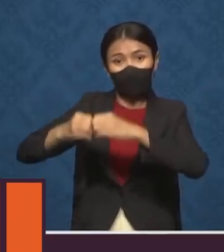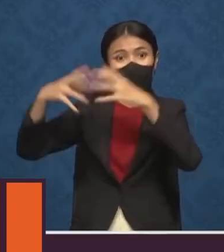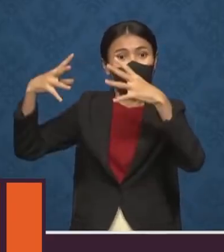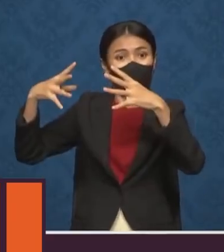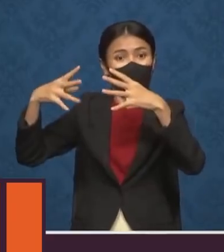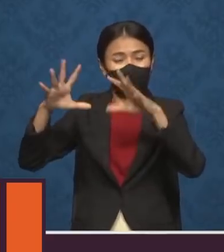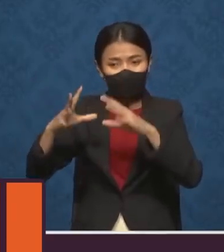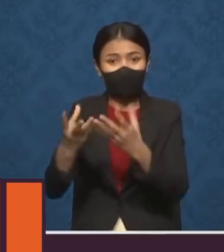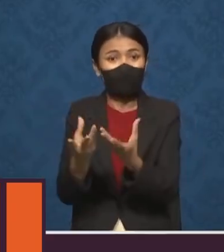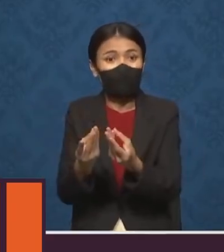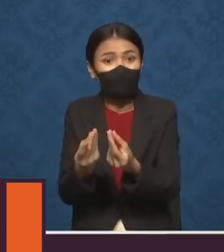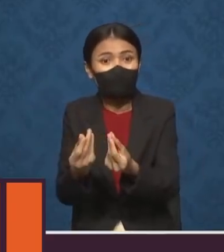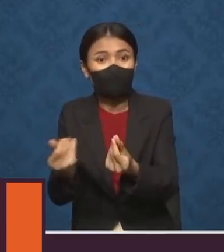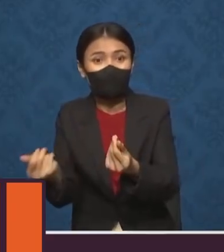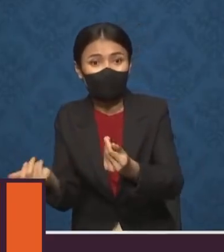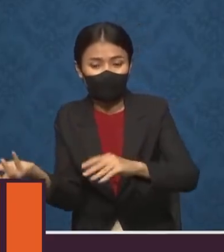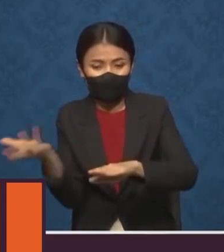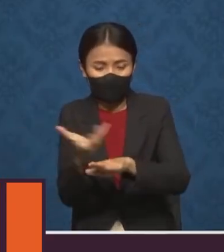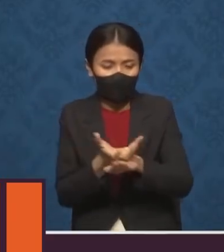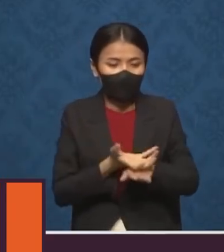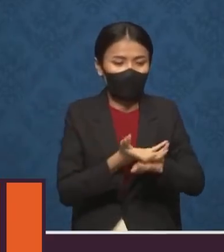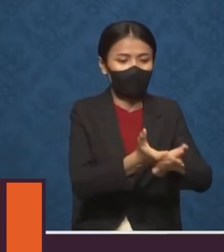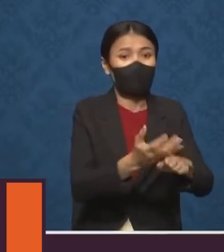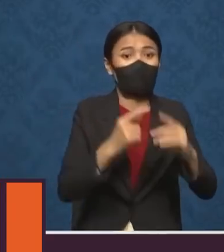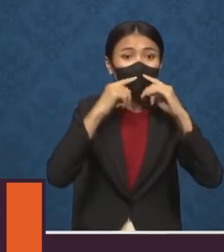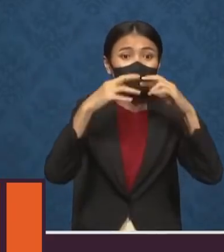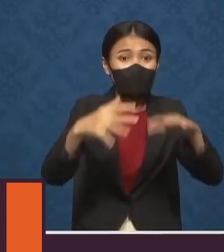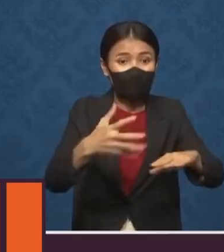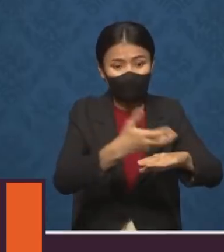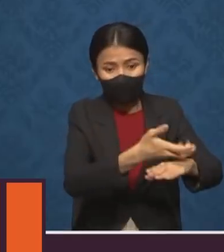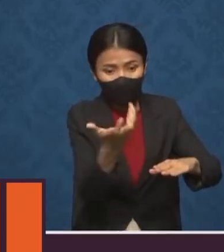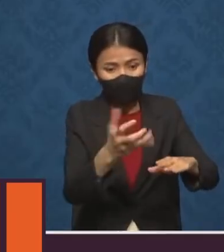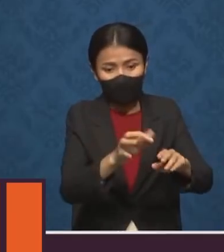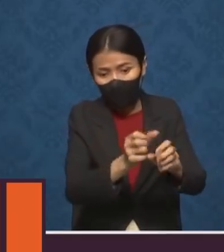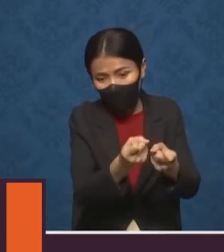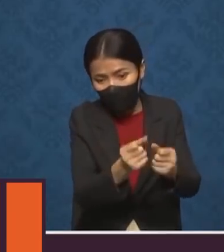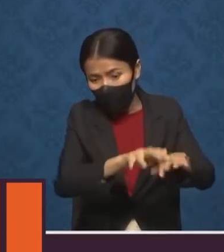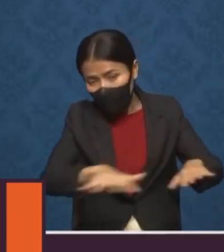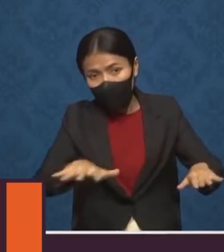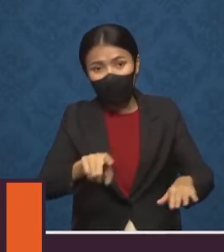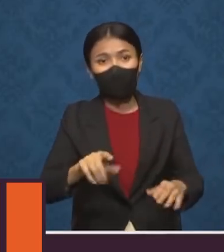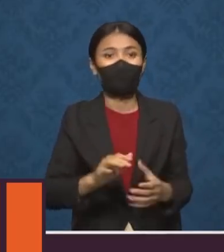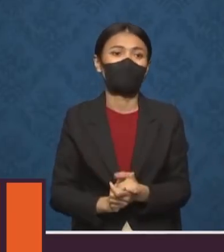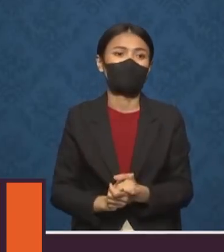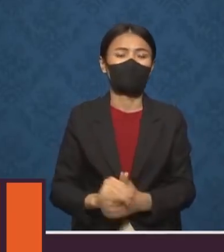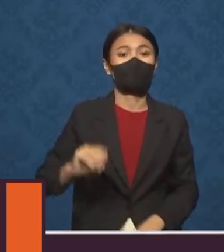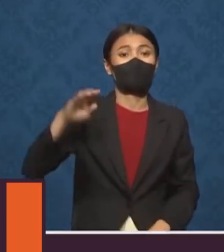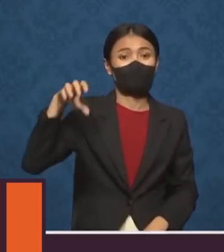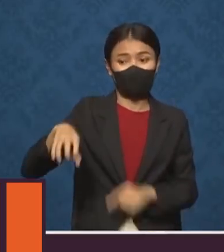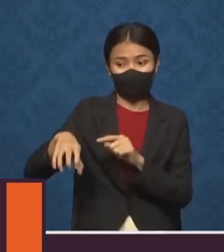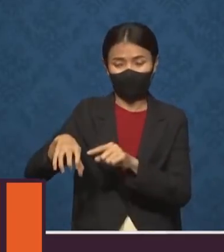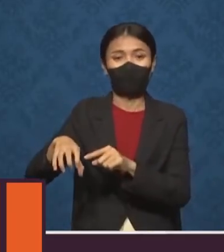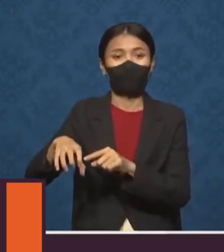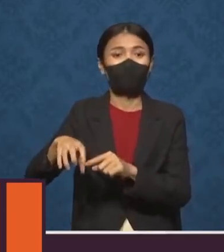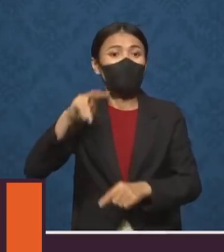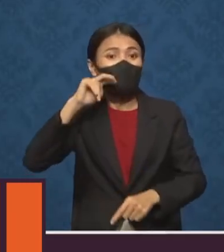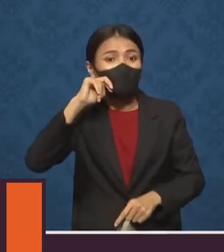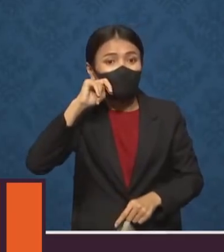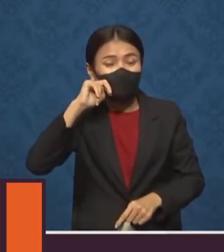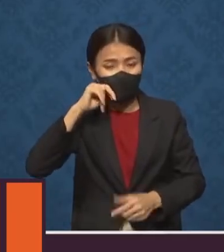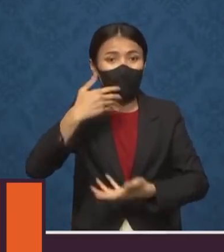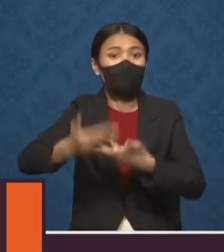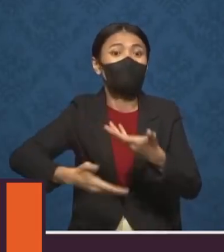เราได้เห็นกลุ่มในชุนแค่บางกลุ่มที่ได้สัมปทานจากการขายน้ำจืดเพื่อการอุปโภคและ